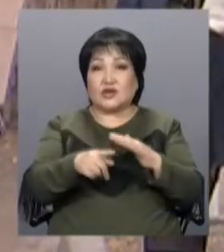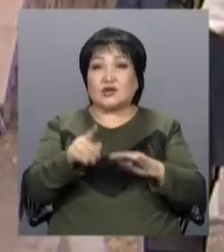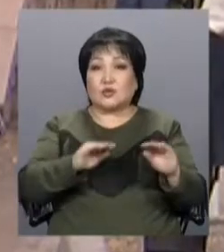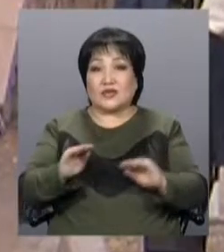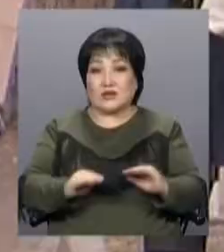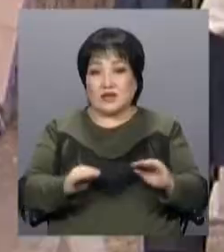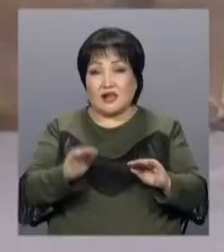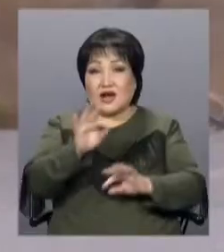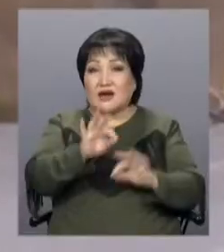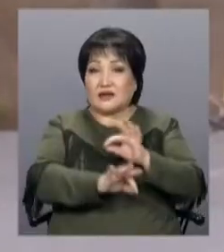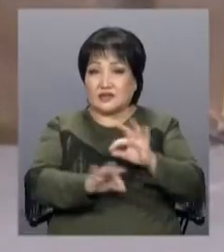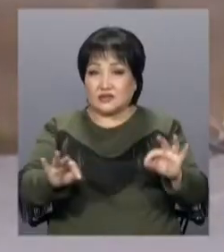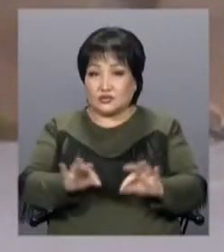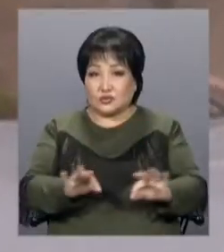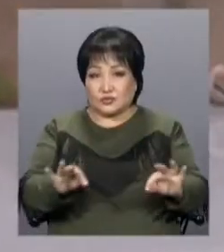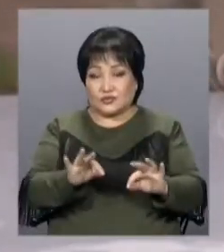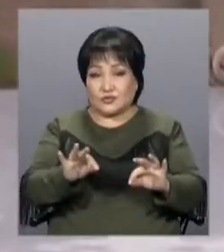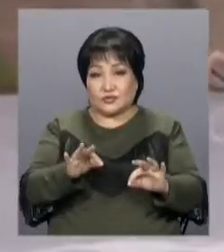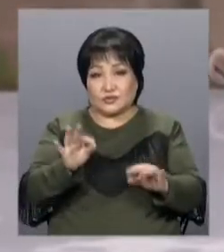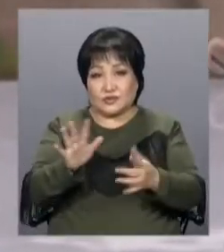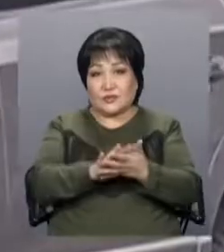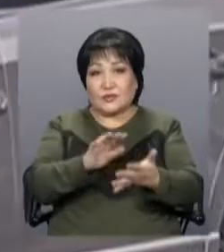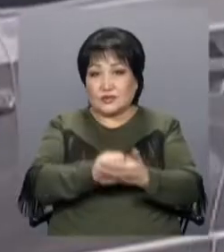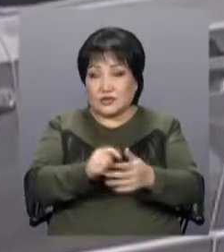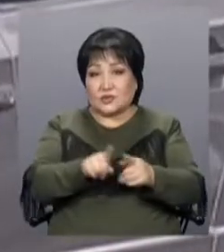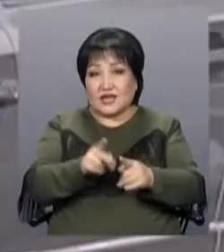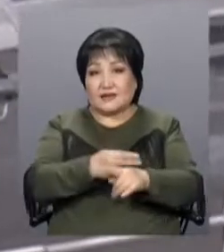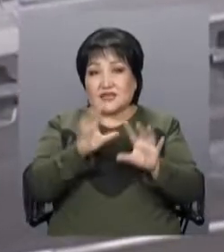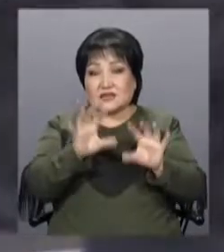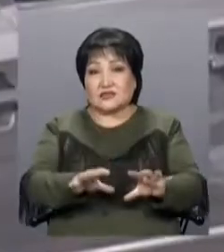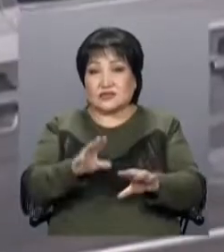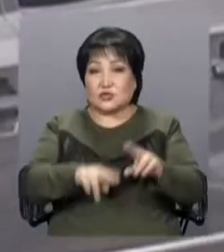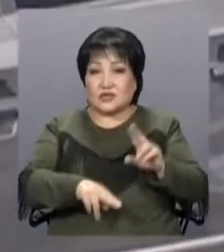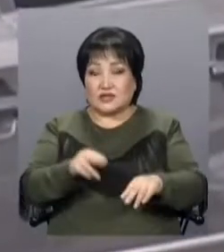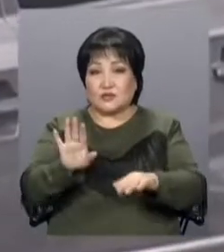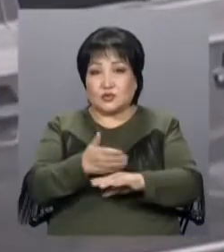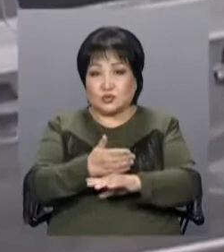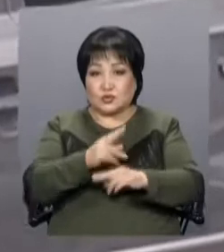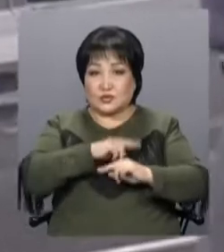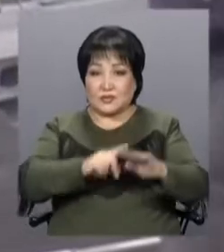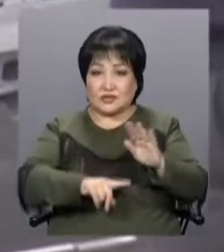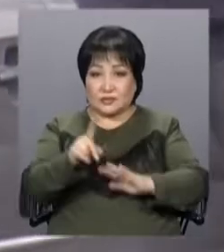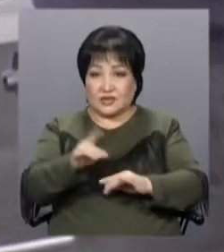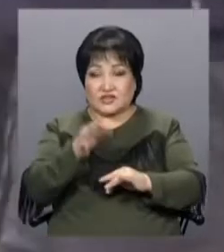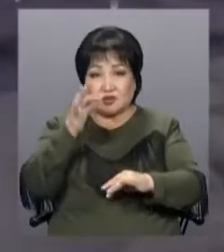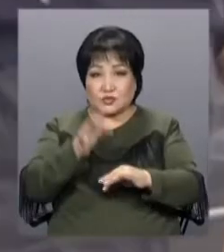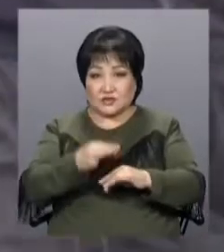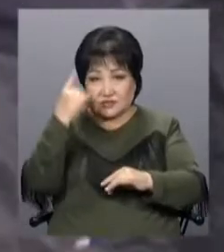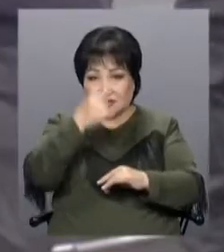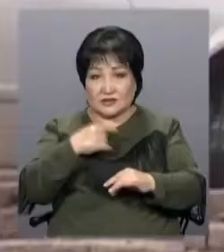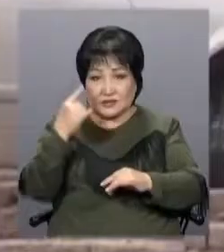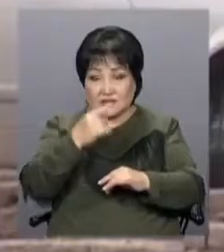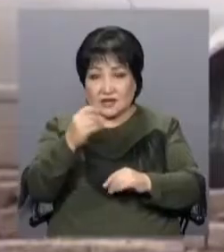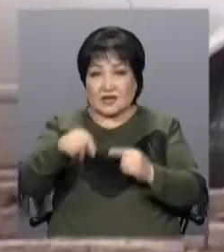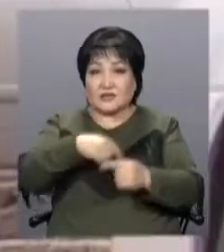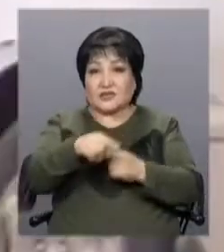архитектуралық сәнін кетіруде. Қазір заңсыз құрылыстарды сүру жұмысы басталып кеткен. Ал жауаптылар кәсіпкерлерге қаладағы сауда орындары